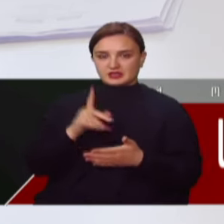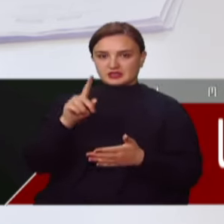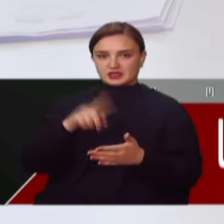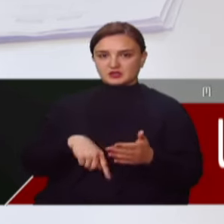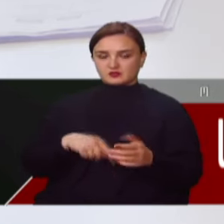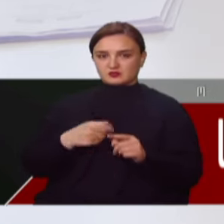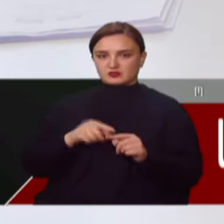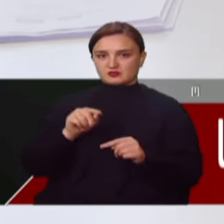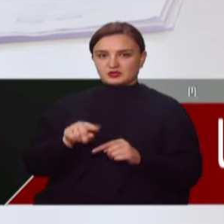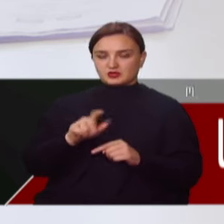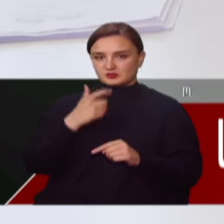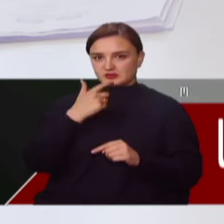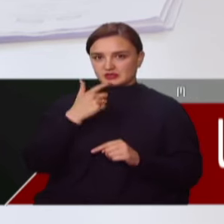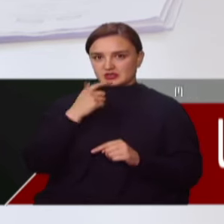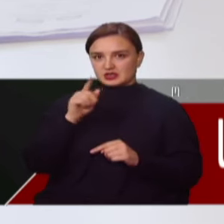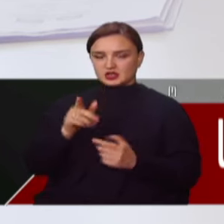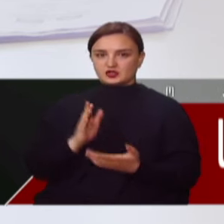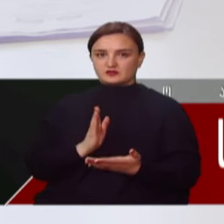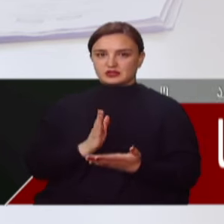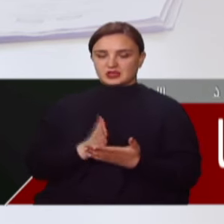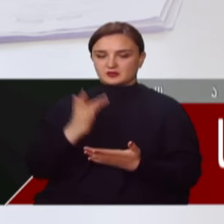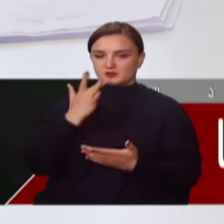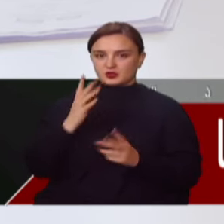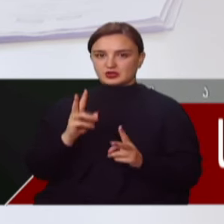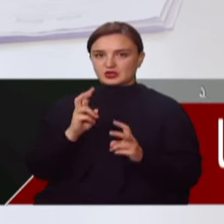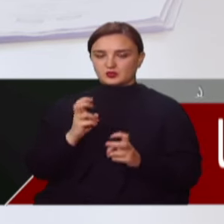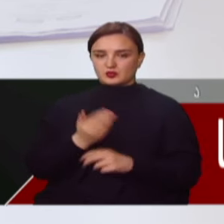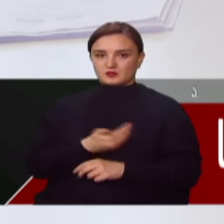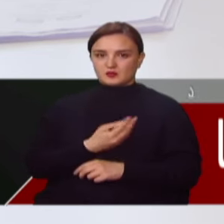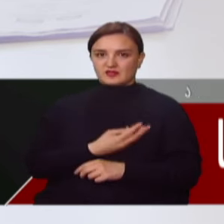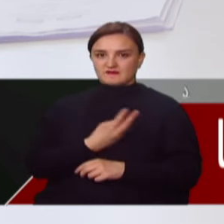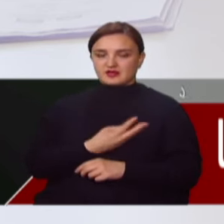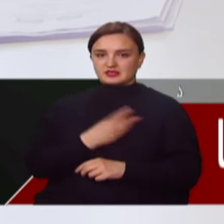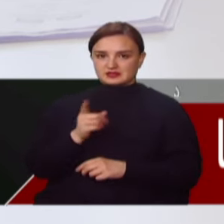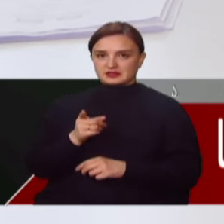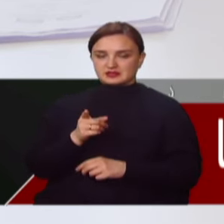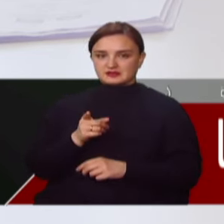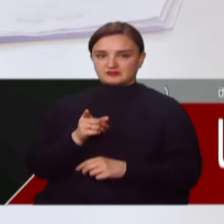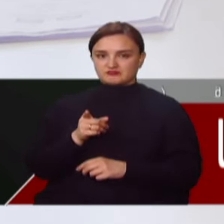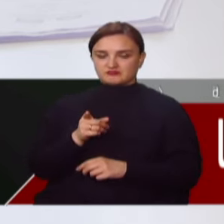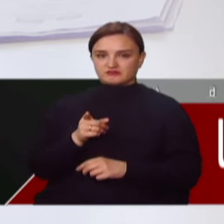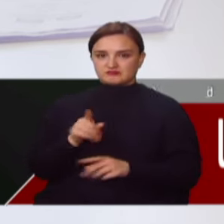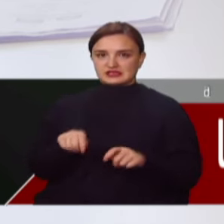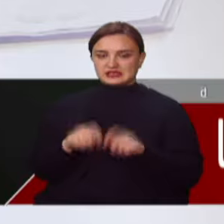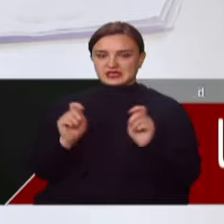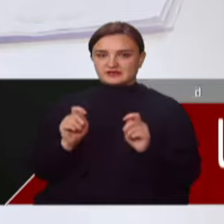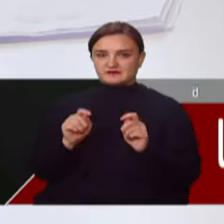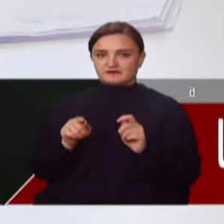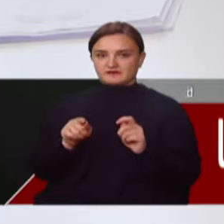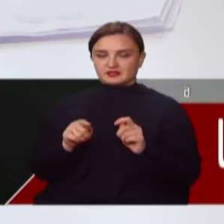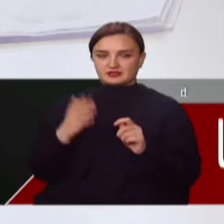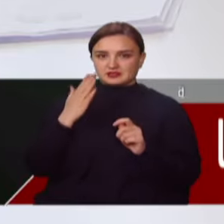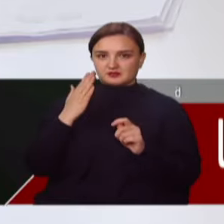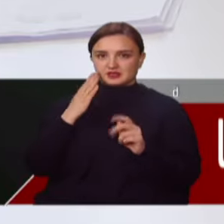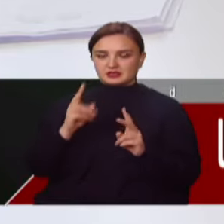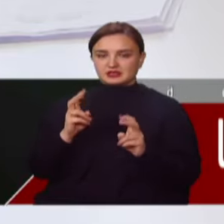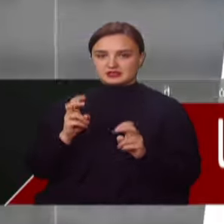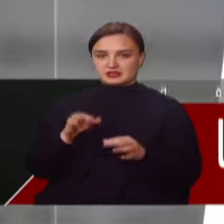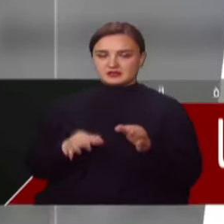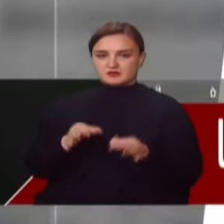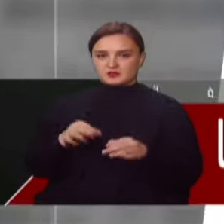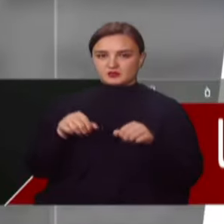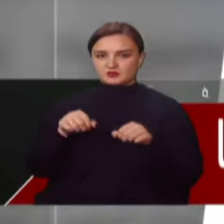იმაში, რომ მიხელ სააკაშვილი არის პოლიტიკური მოტივაციით დევნილი, რომ მის მიმართ დაირღვა სამართლიანი სასამართლოს